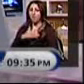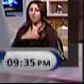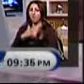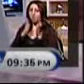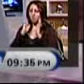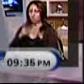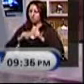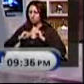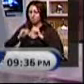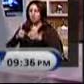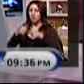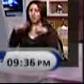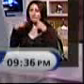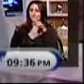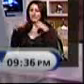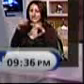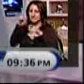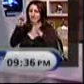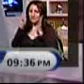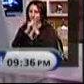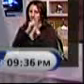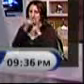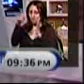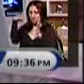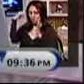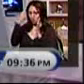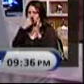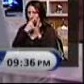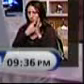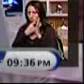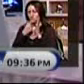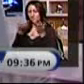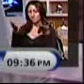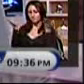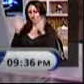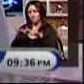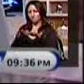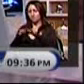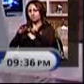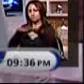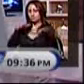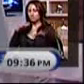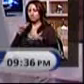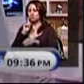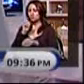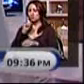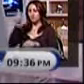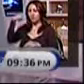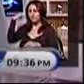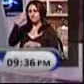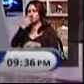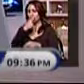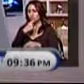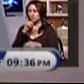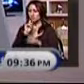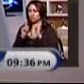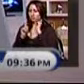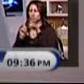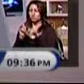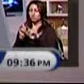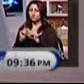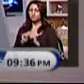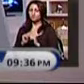انزلوا قدام الاتحادية، لو نزل 5 مليون اظن انه ده كافي جدا للانتخابات الرئاسية المبكرة. وللأسف اتوقع انت 5 مليون